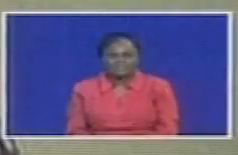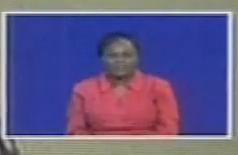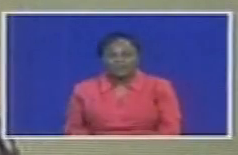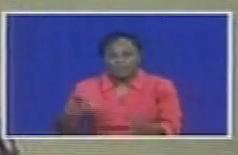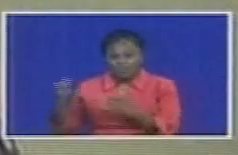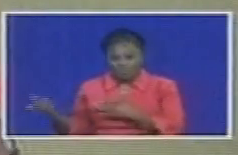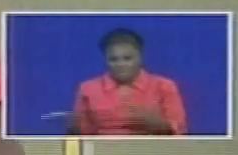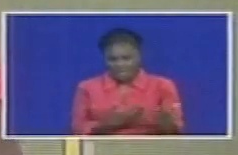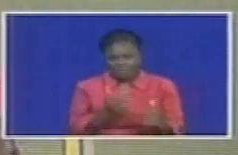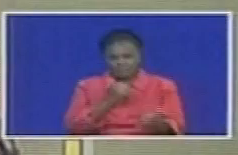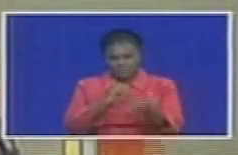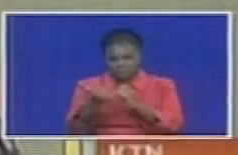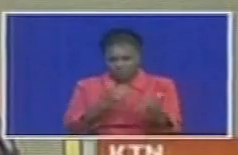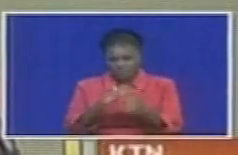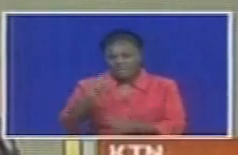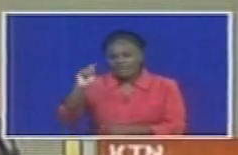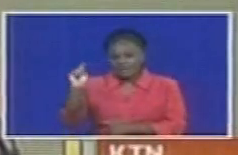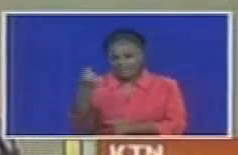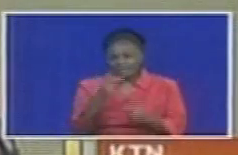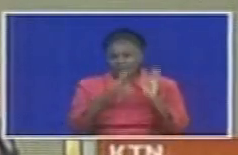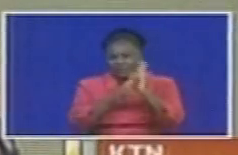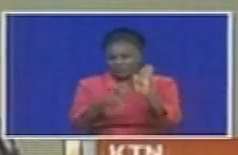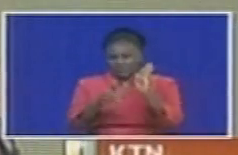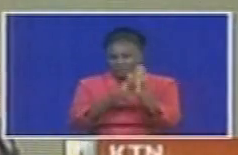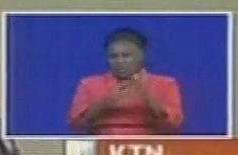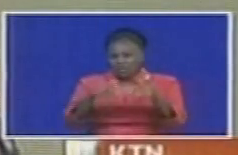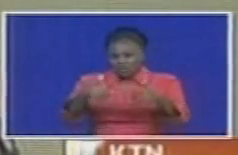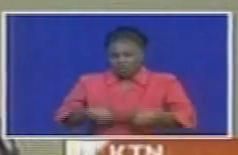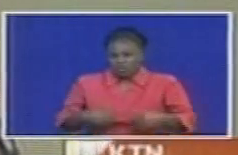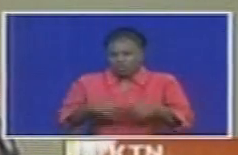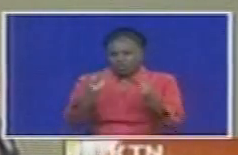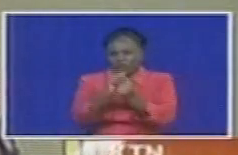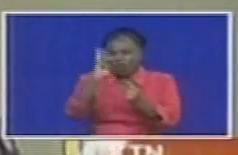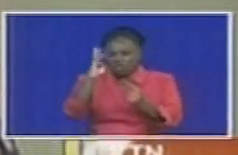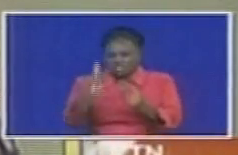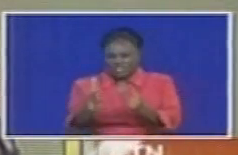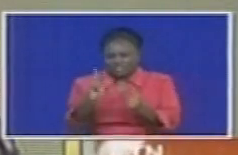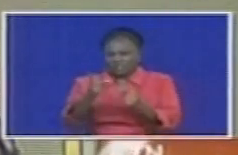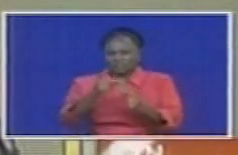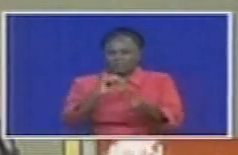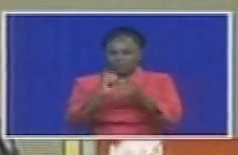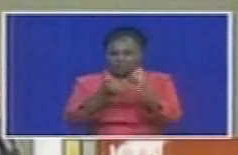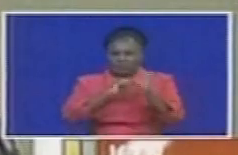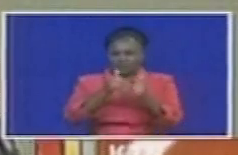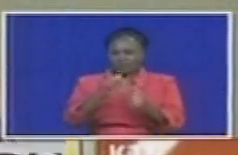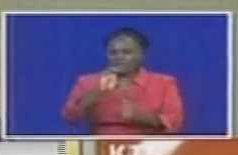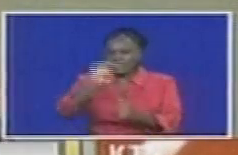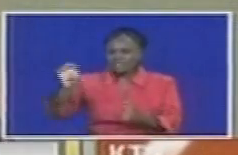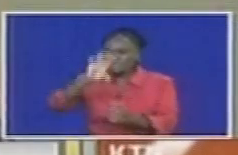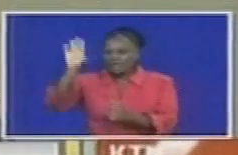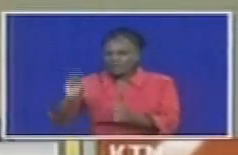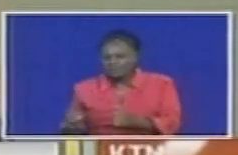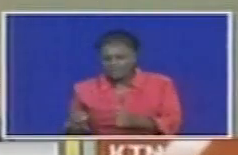Karibu tuingie uwanjani. Kenya itawakilishwa na kikosi cha wanariadha 14 kwenye mashindano ya eneo la mashariki mwa Afrika